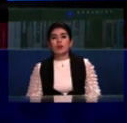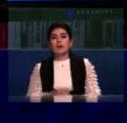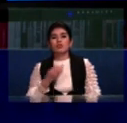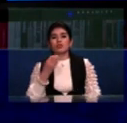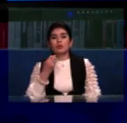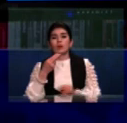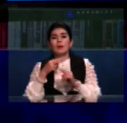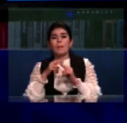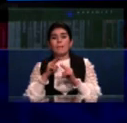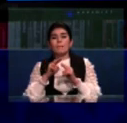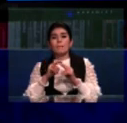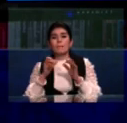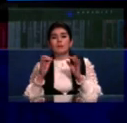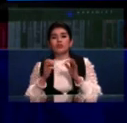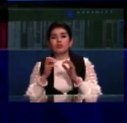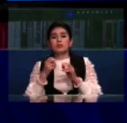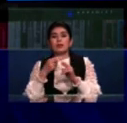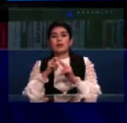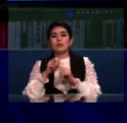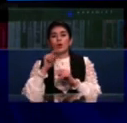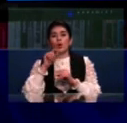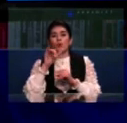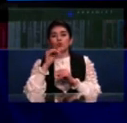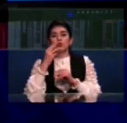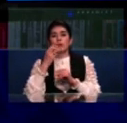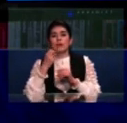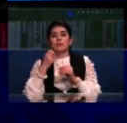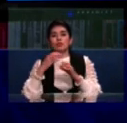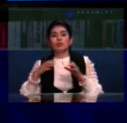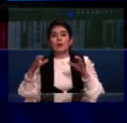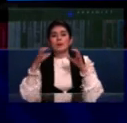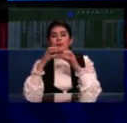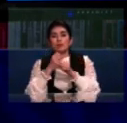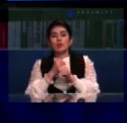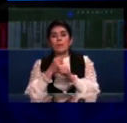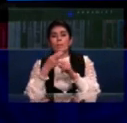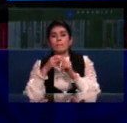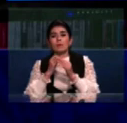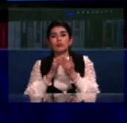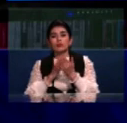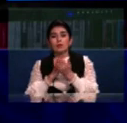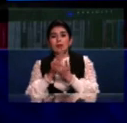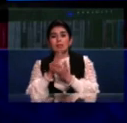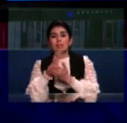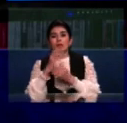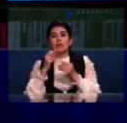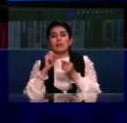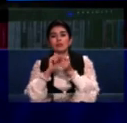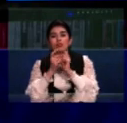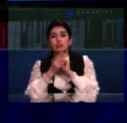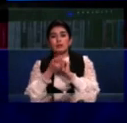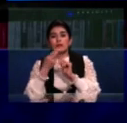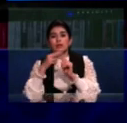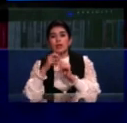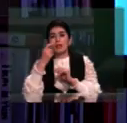угроза информационной безопасности – это нанесение ущерба целостности информации путем несанкционированного изменения